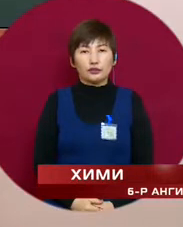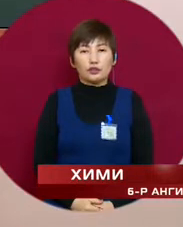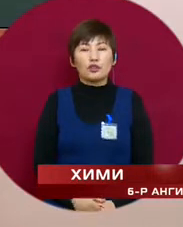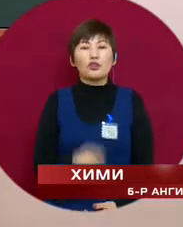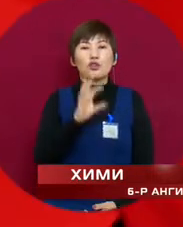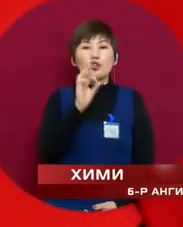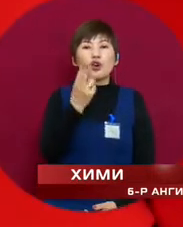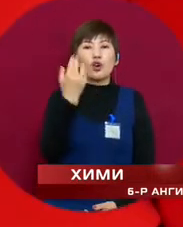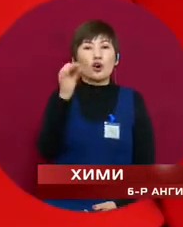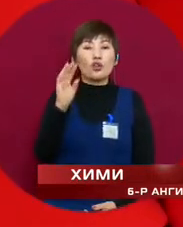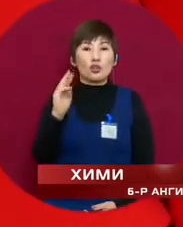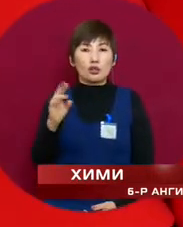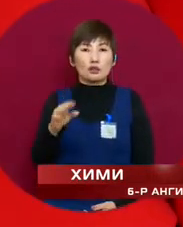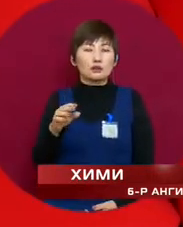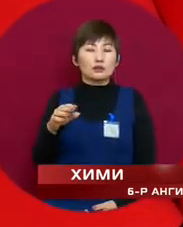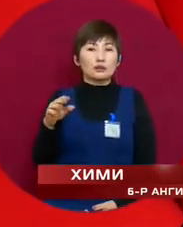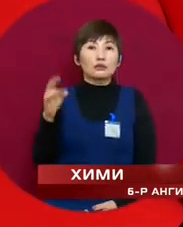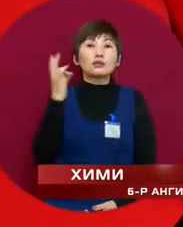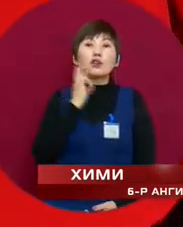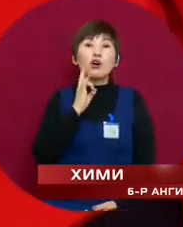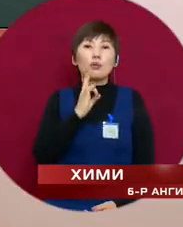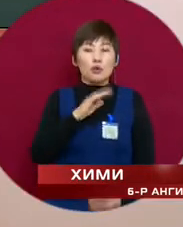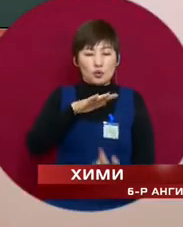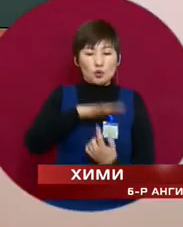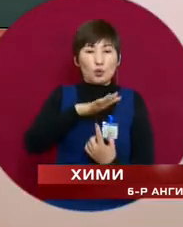Сод нь ногоон өнгөтэй буюу суурилэг орчинтой байна.